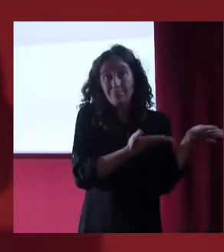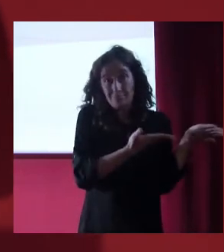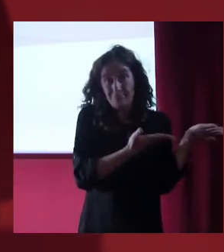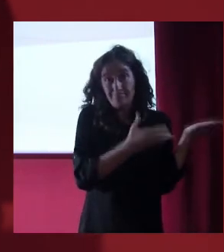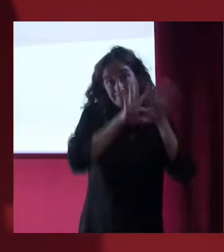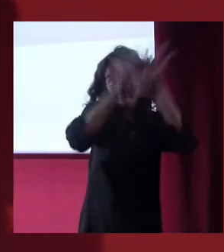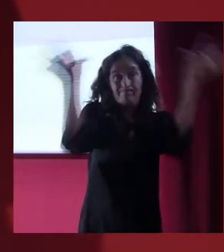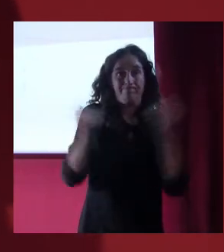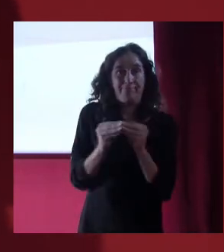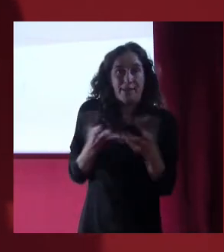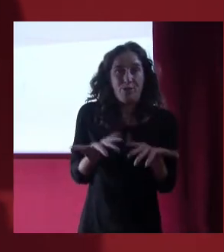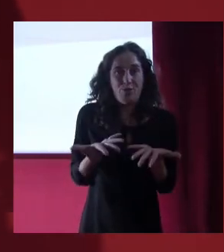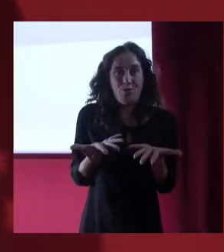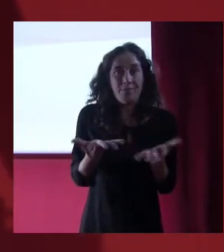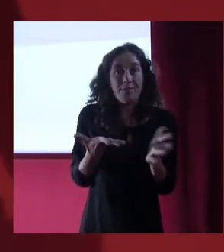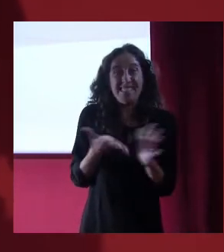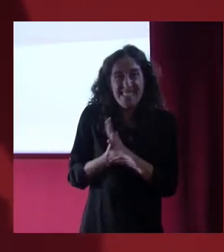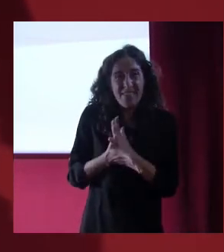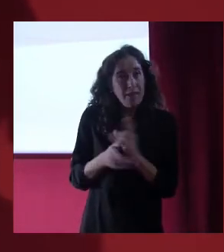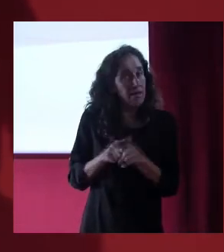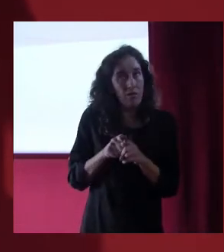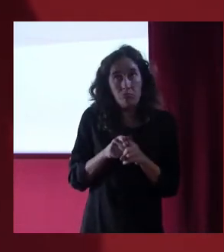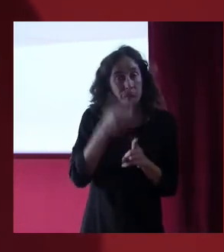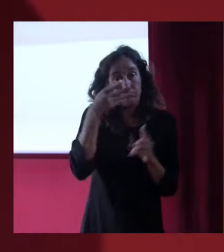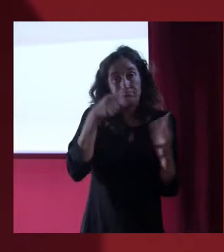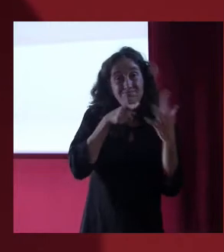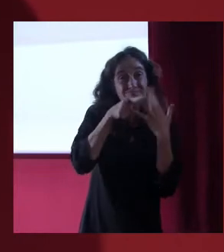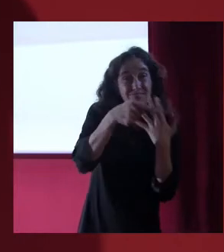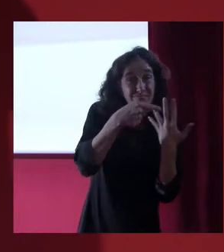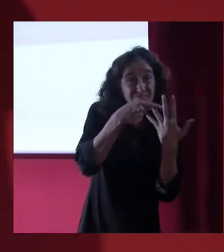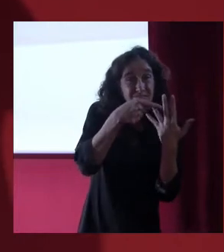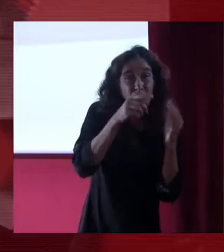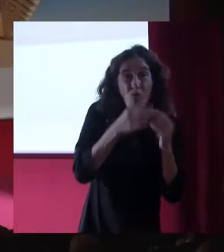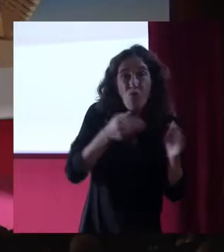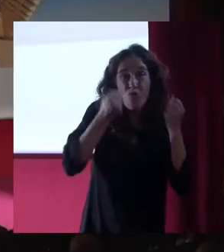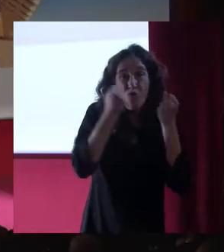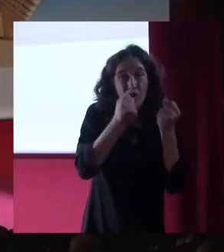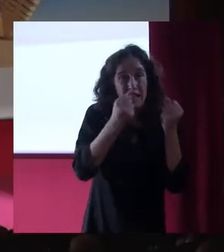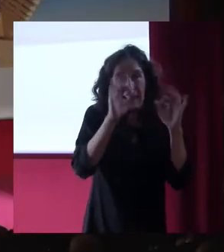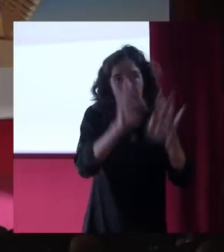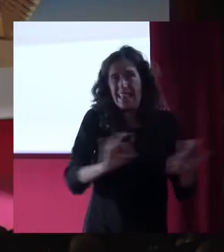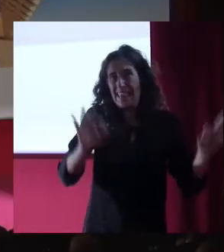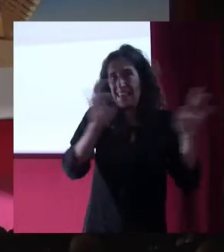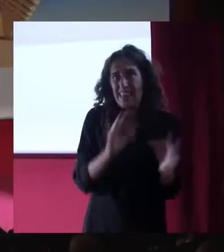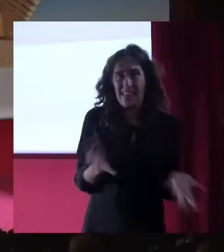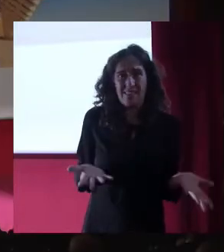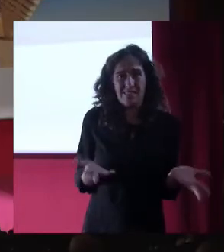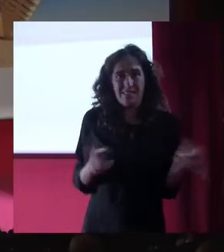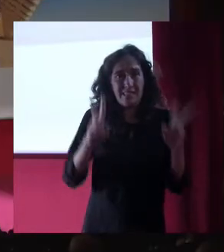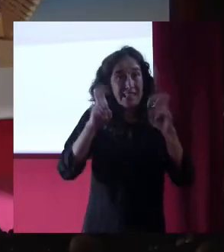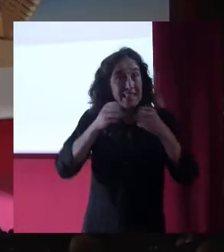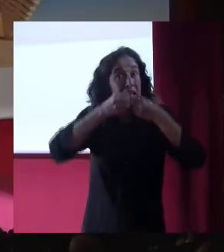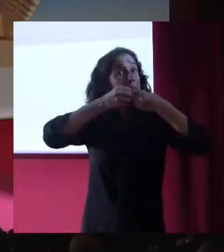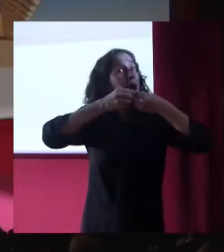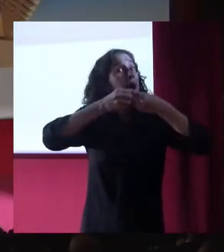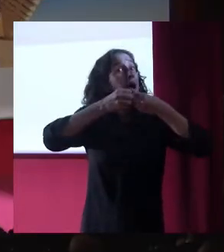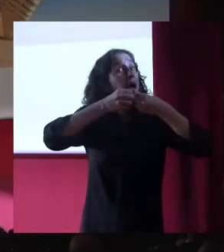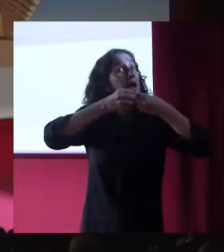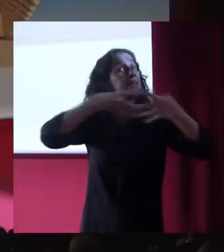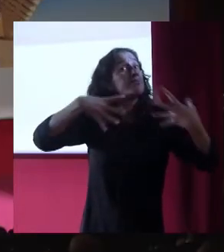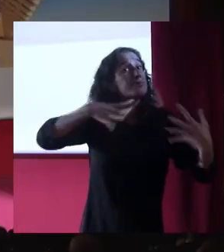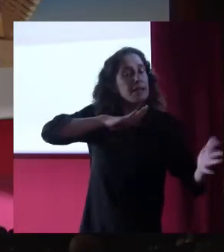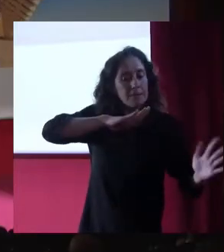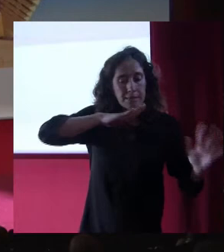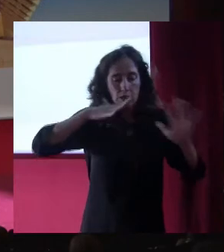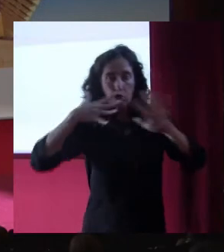En resum, 0 transcendència, 0 impacte. No solucionarem mai el problema de la transició energètica,